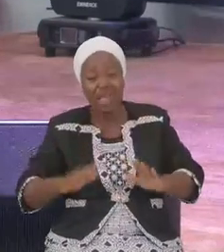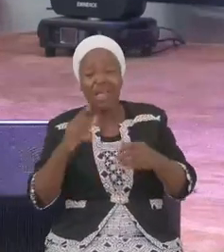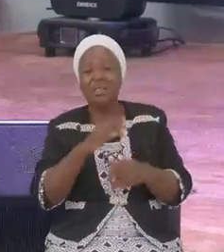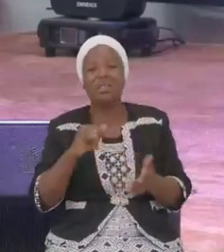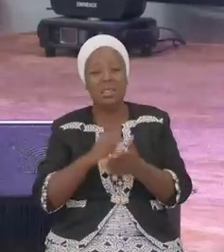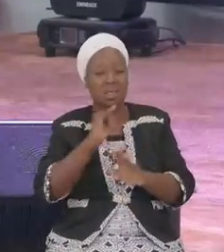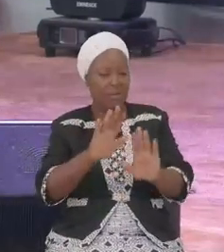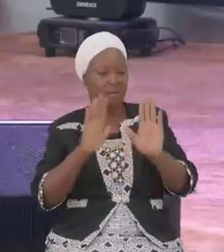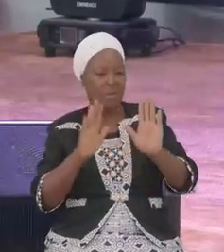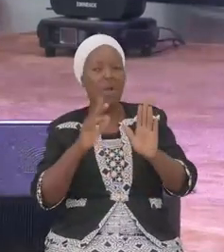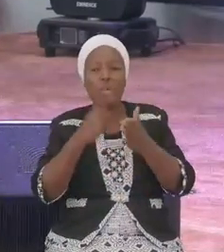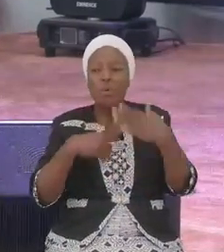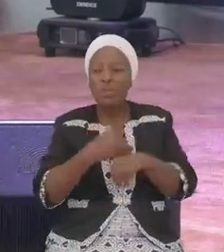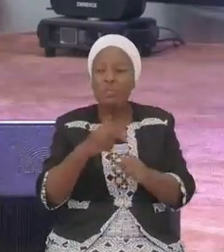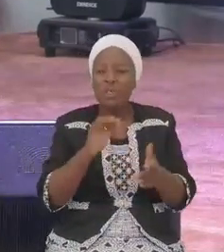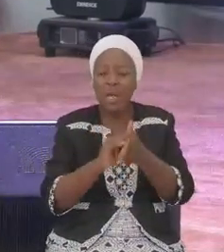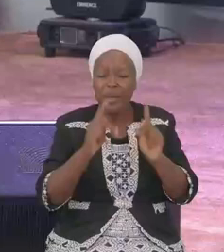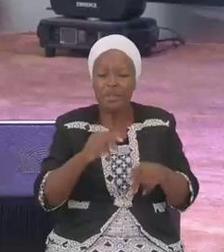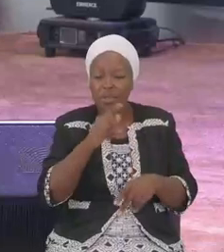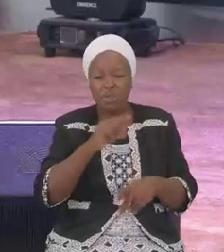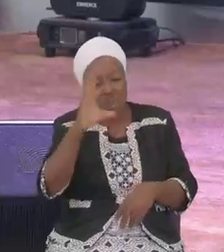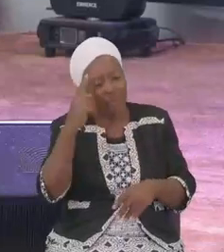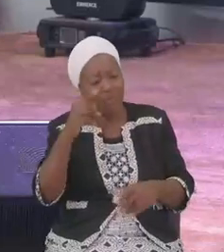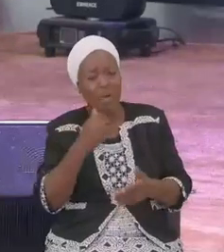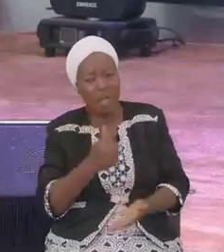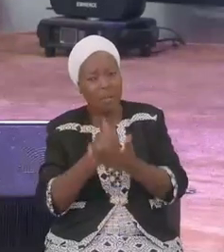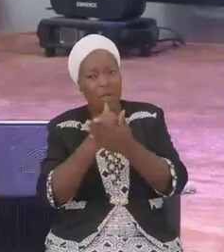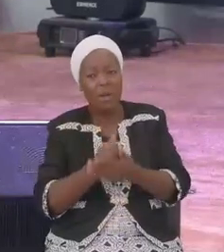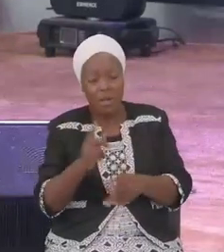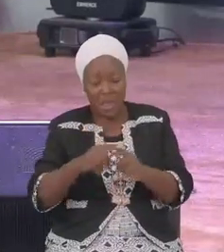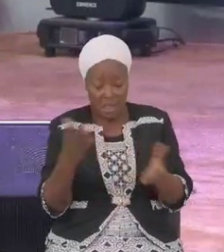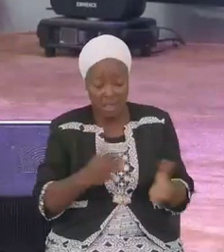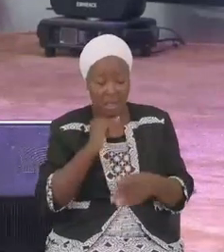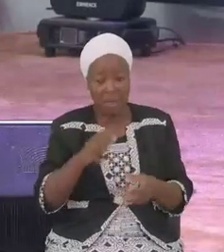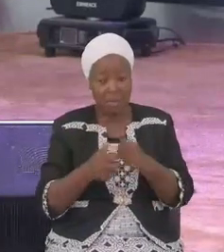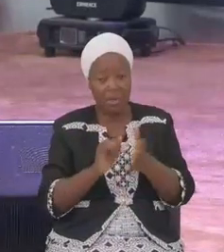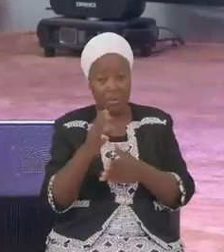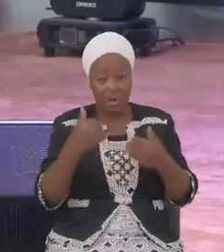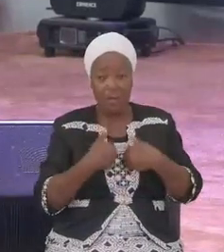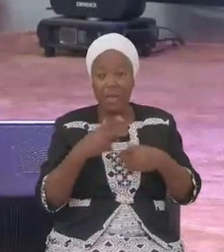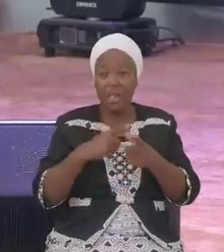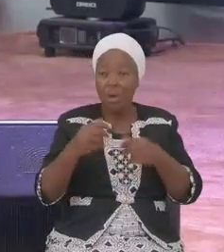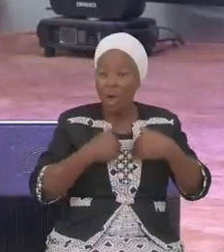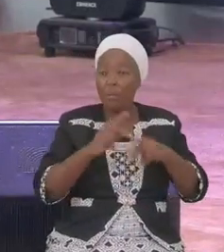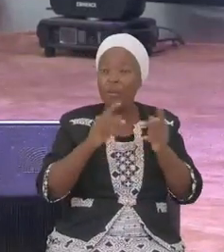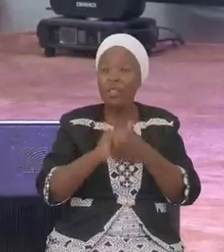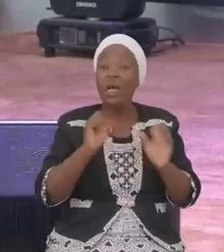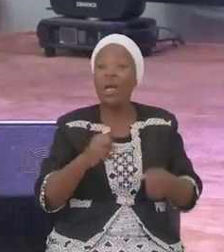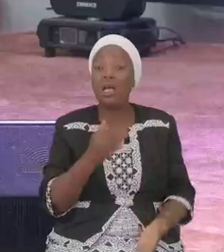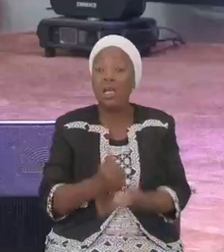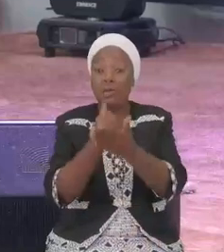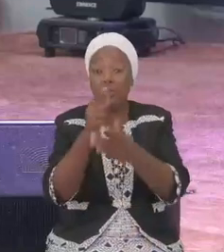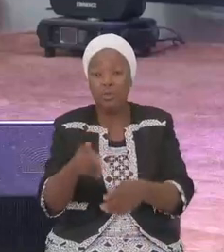meurt dans le silence sans chercher le secours? Voici le problème que tu as. Et tu as des gens qui peuvent t'aider,